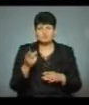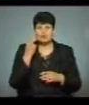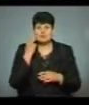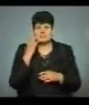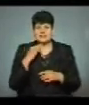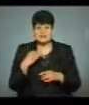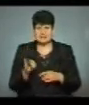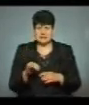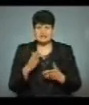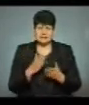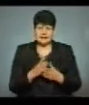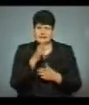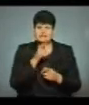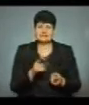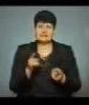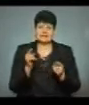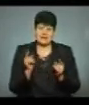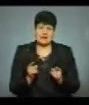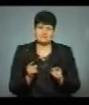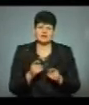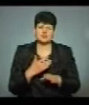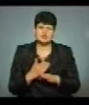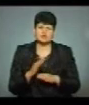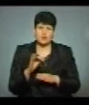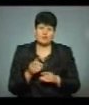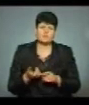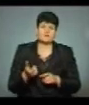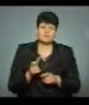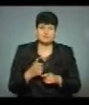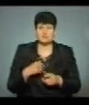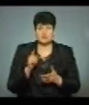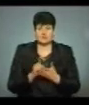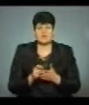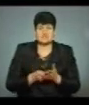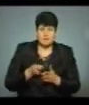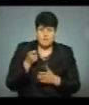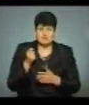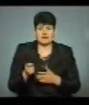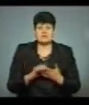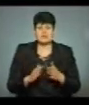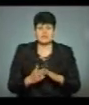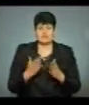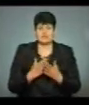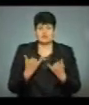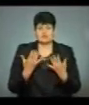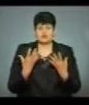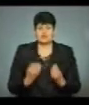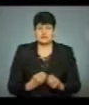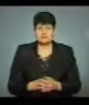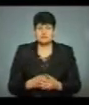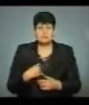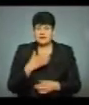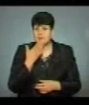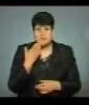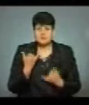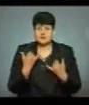Дійсно, існують конкретні терміни, які вже, можливо, навіть частково вже перевищені. І ми зобов'язані подати ту ситуацію, яка є на сьогоднішній день. Ми не маємо